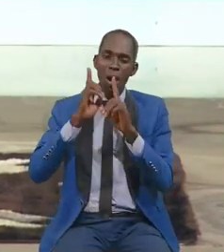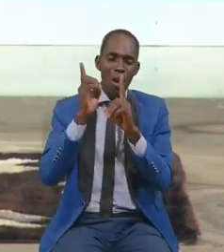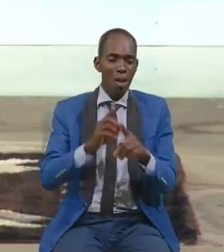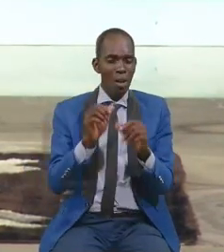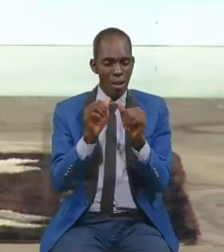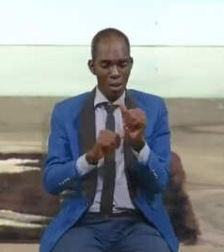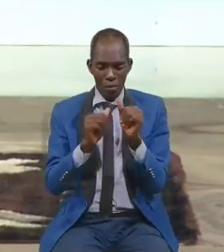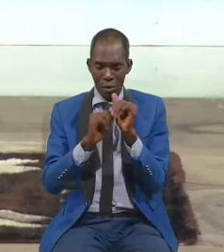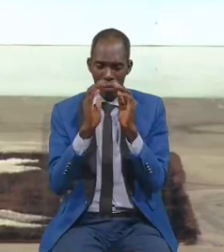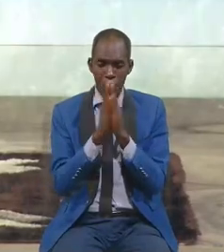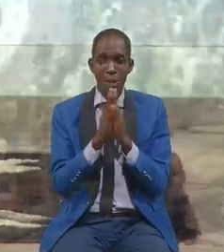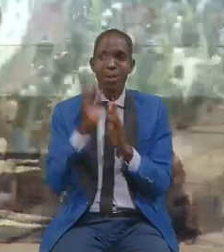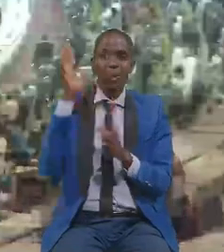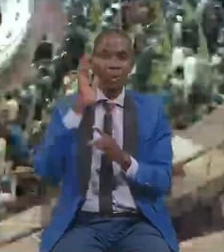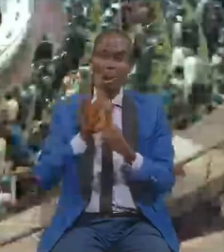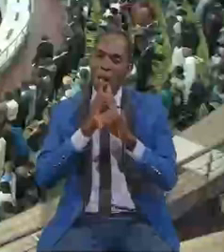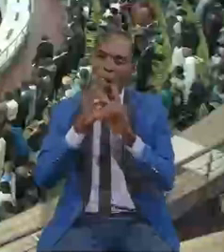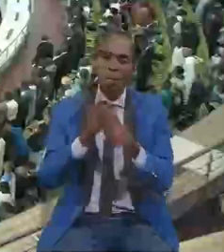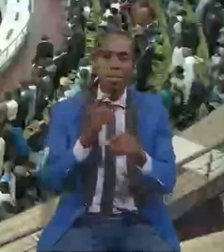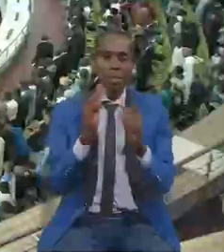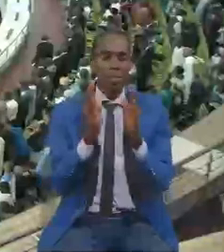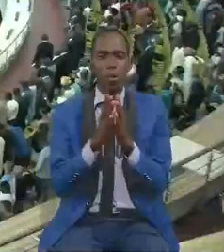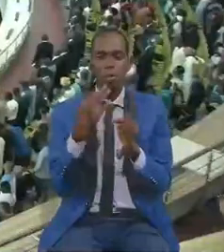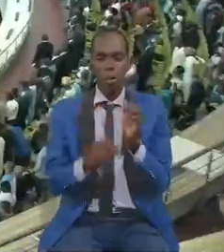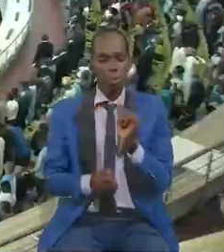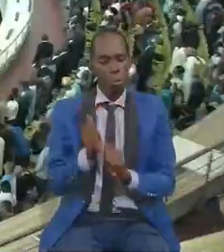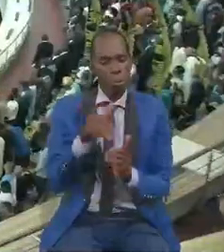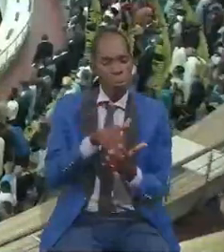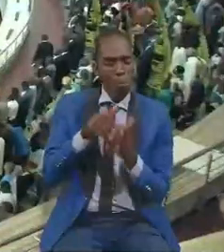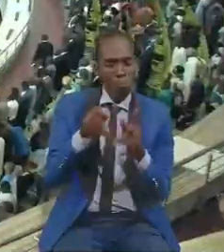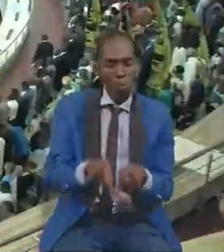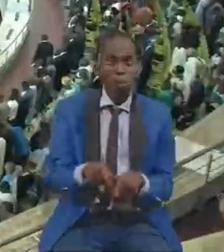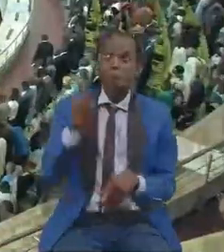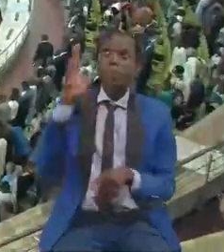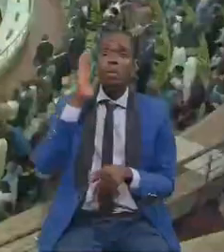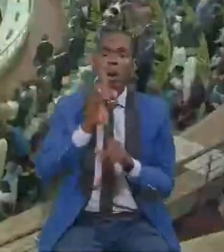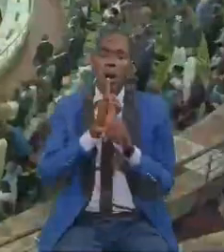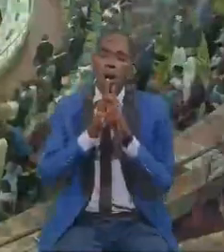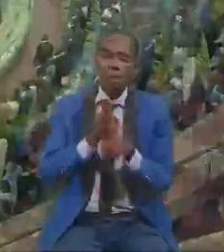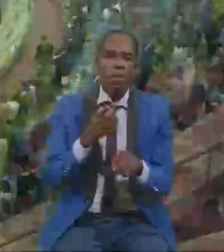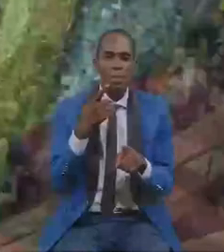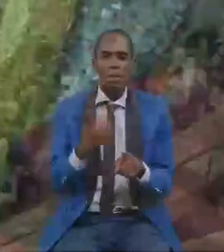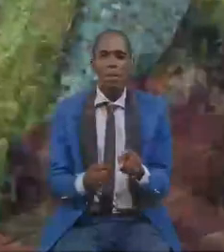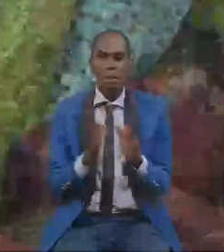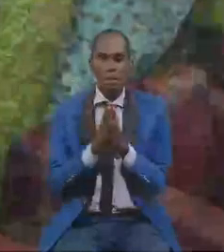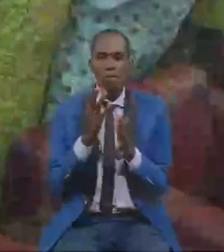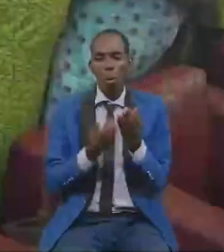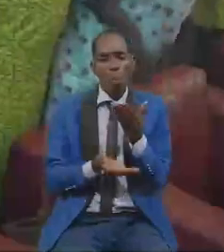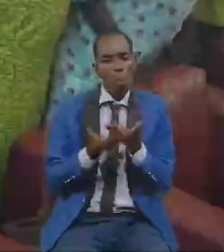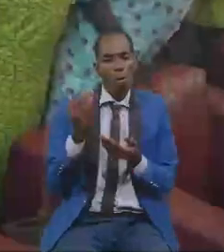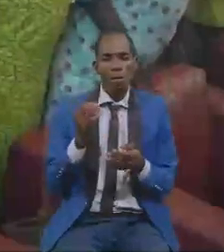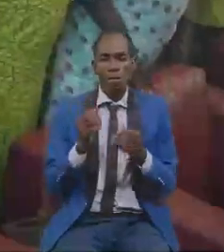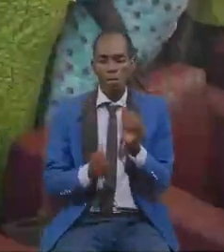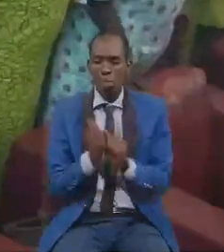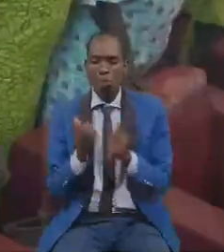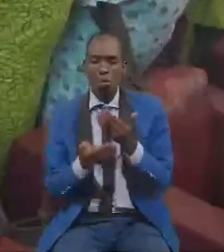Il va exaucer toutes les prières. Il va exaucer la prière du plus faible. Il va exaucer la prière du plus grand pécheur. Il